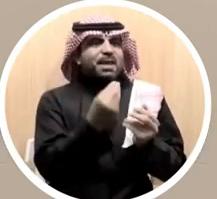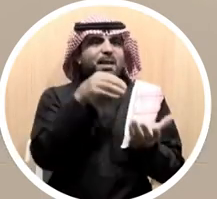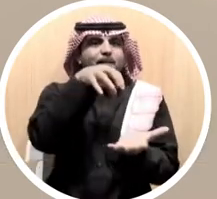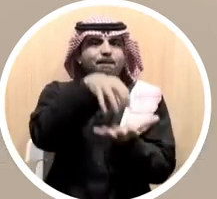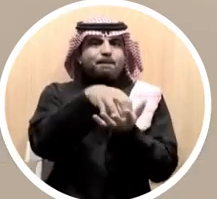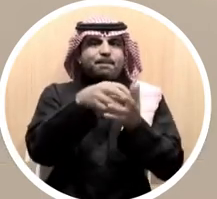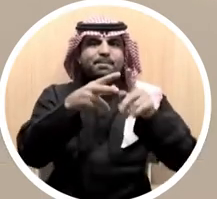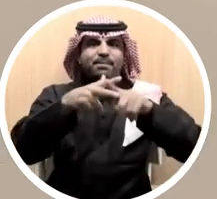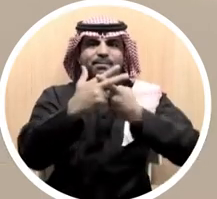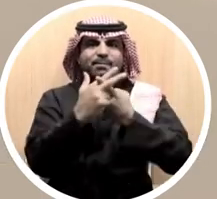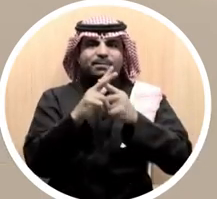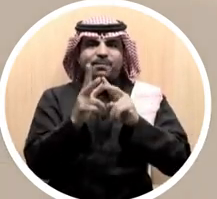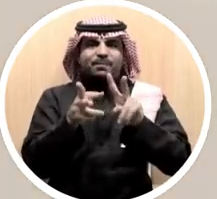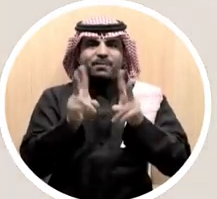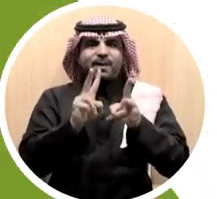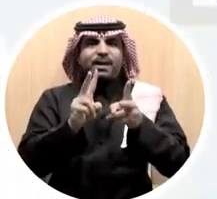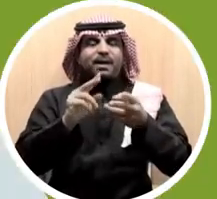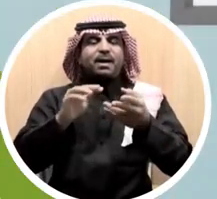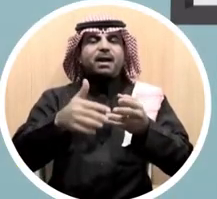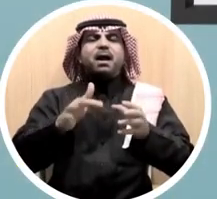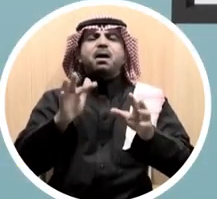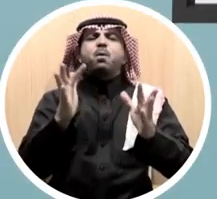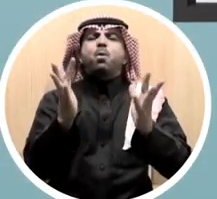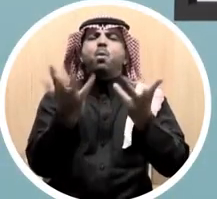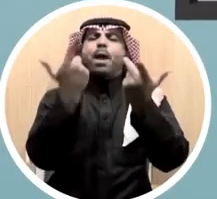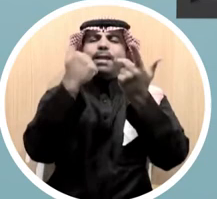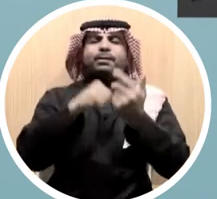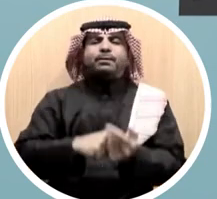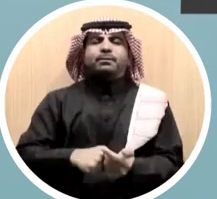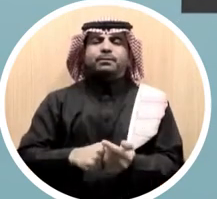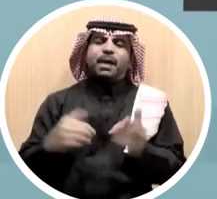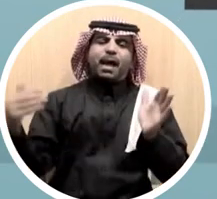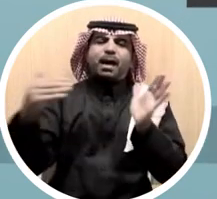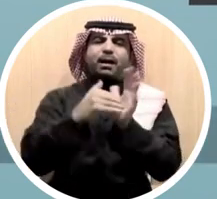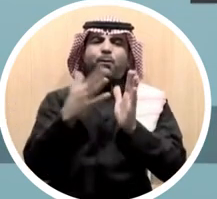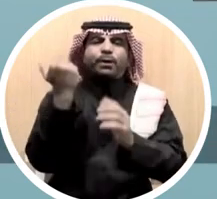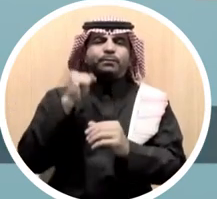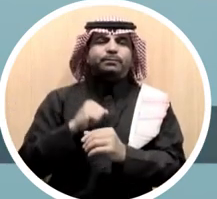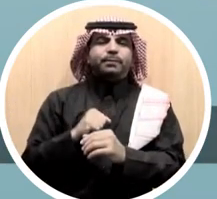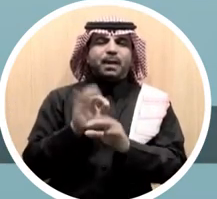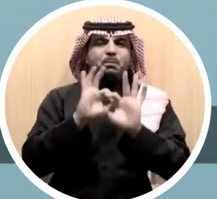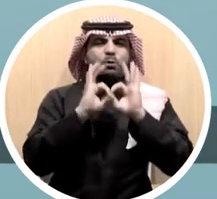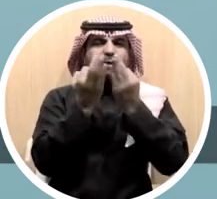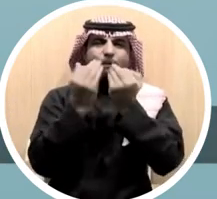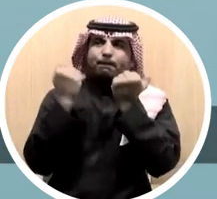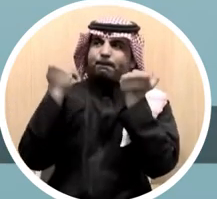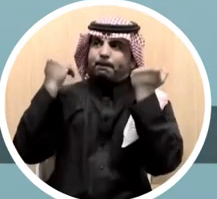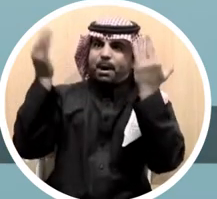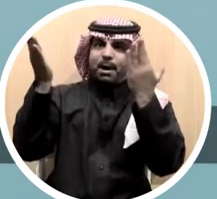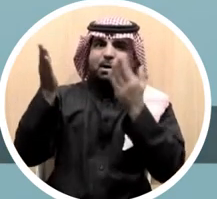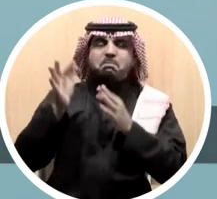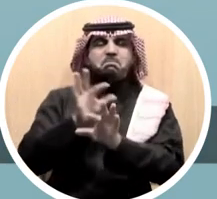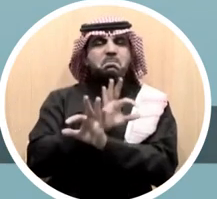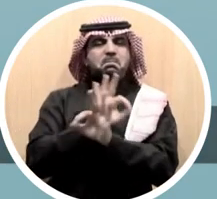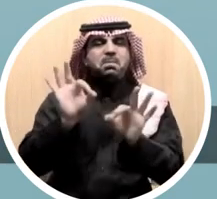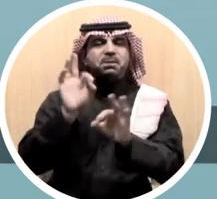إلى محل عمله وليس هناك منزلق. فوائد عديدة. في المجتمعات الغربية وجدت الشركات